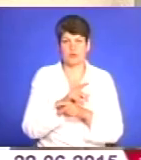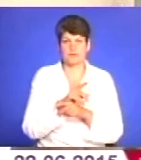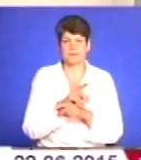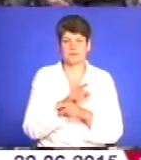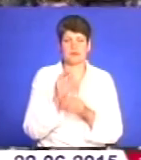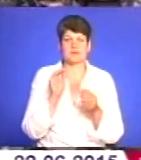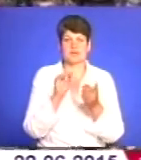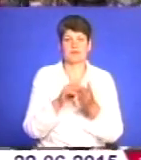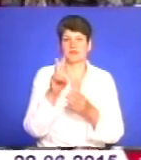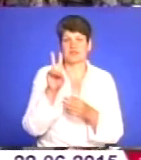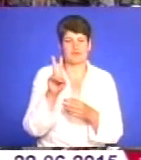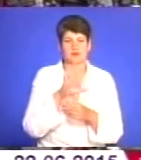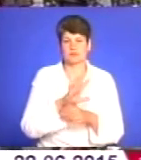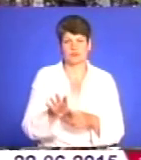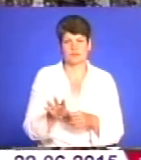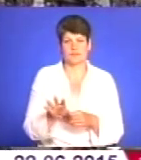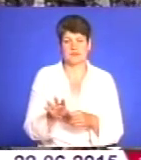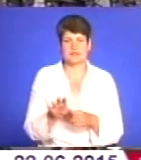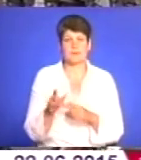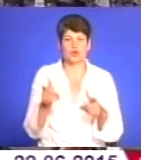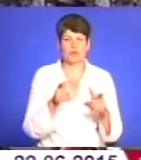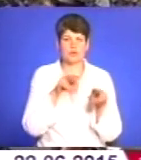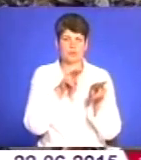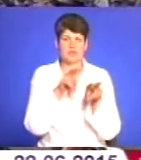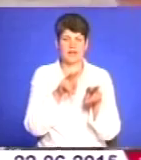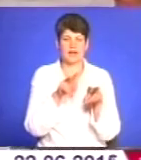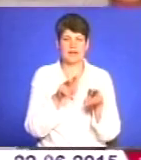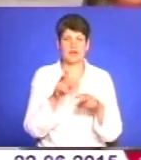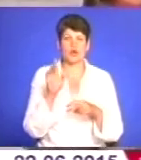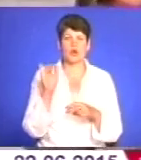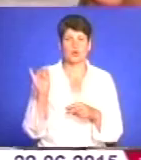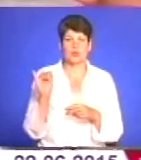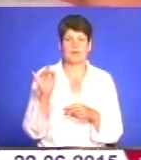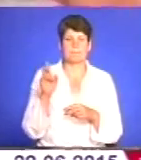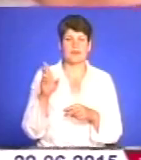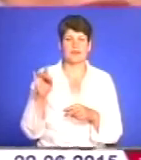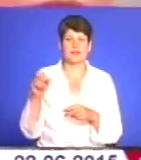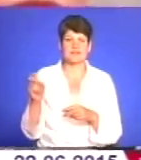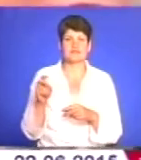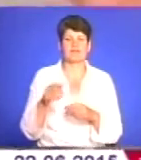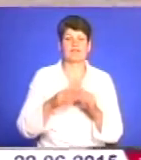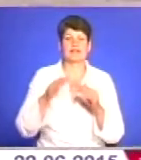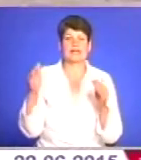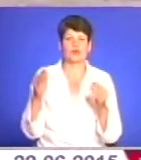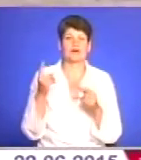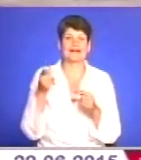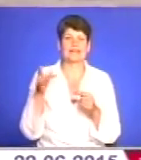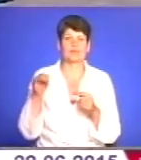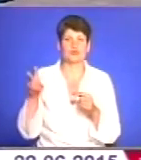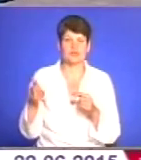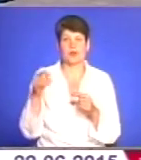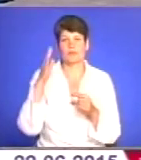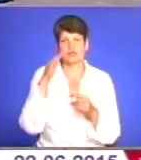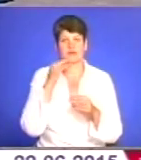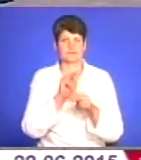ставити двойки. За підготовкою спостерігає уже не перший раз Юра Білик з Великого Глибочка, адже вишкіл проводить його